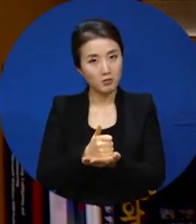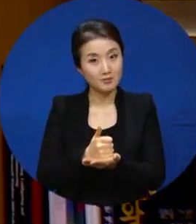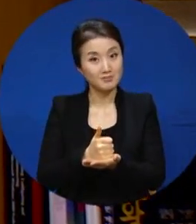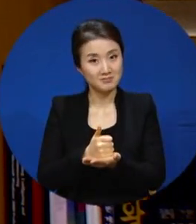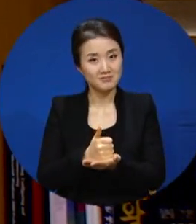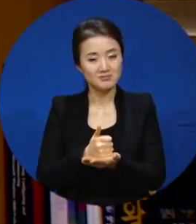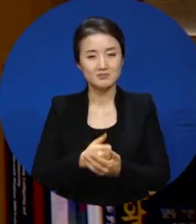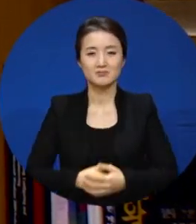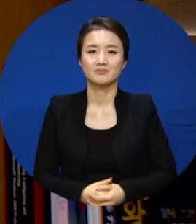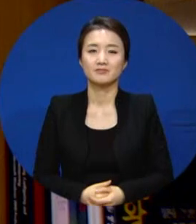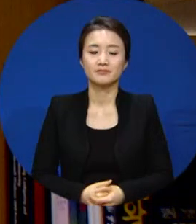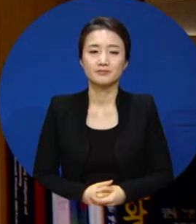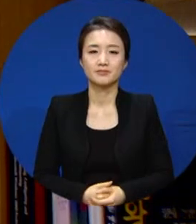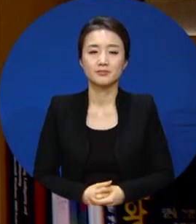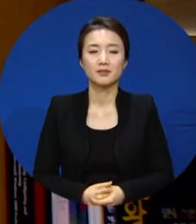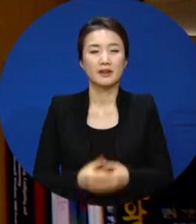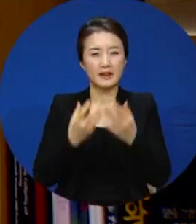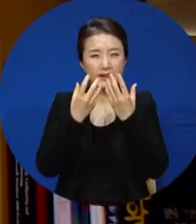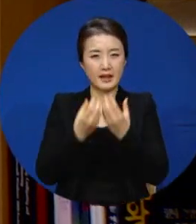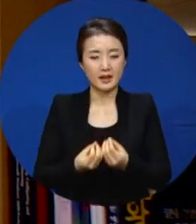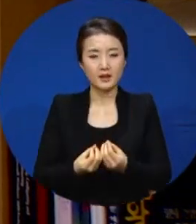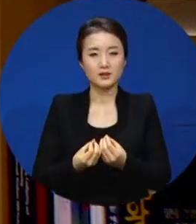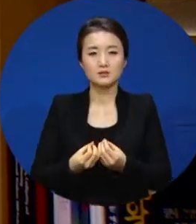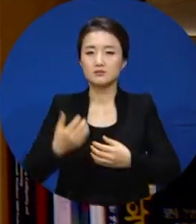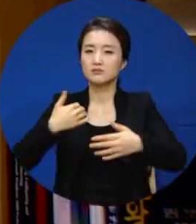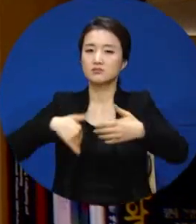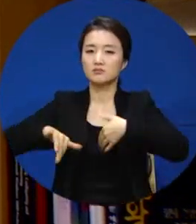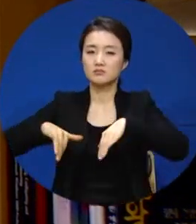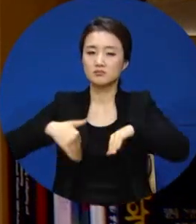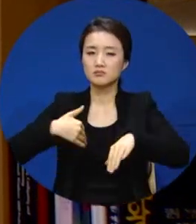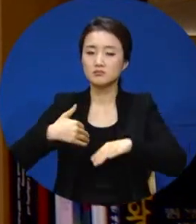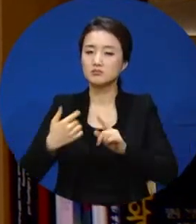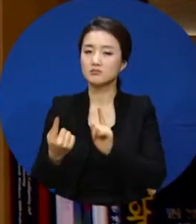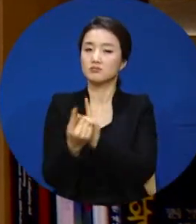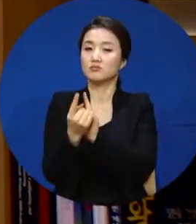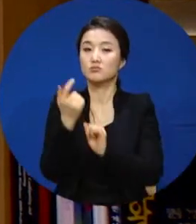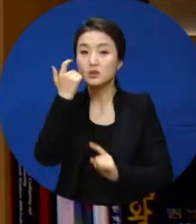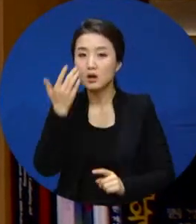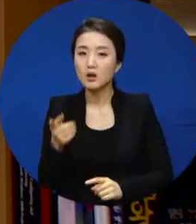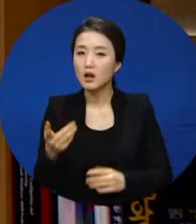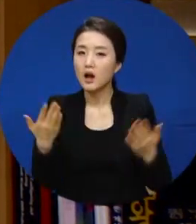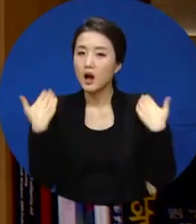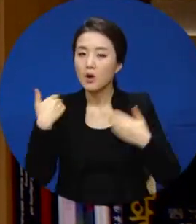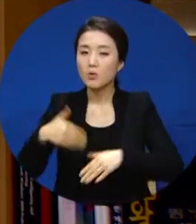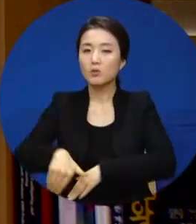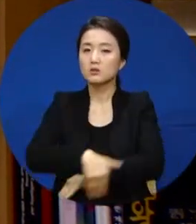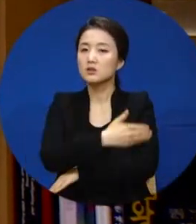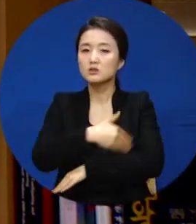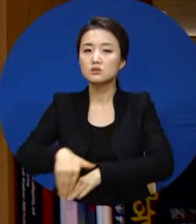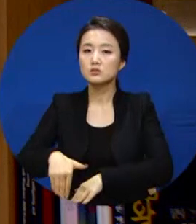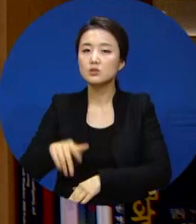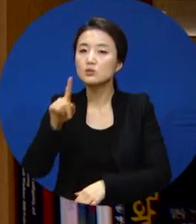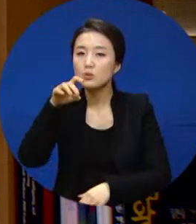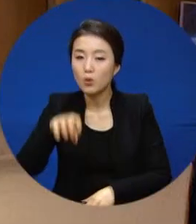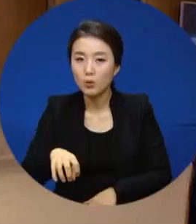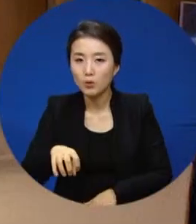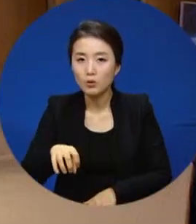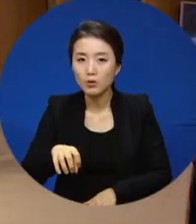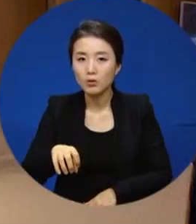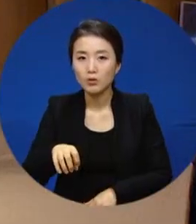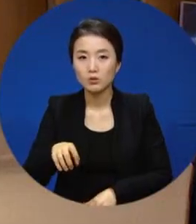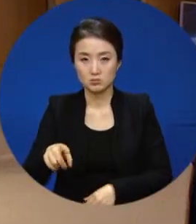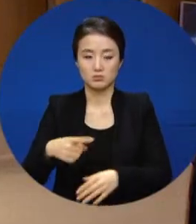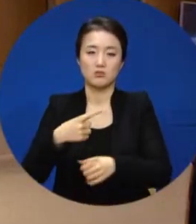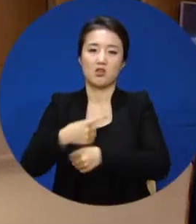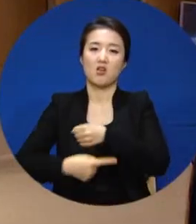한테 어학교 어디 대학 다녀요 그러면 그 질문하는 사람은 징역 1년 여 거지 안 됩니다 10 취직